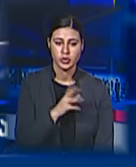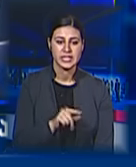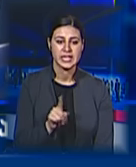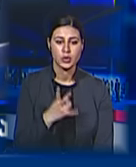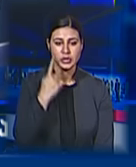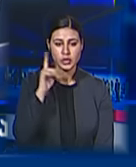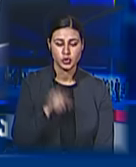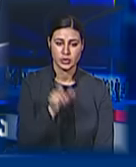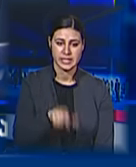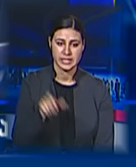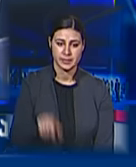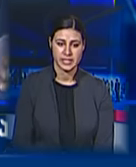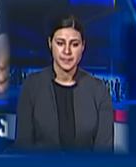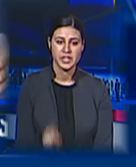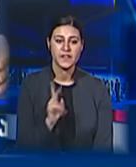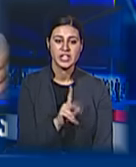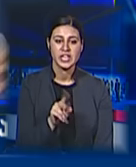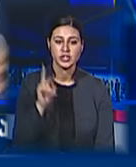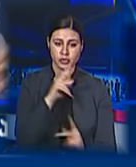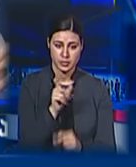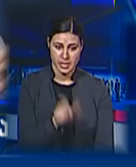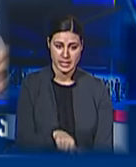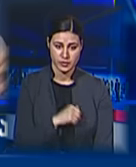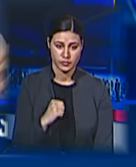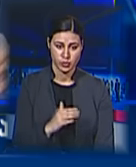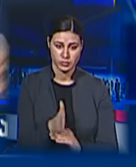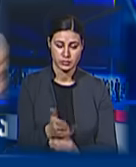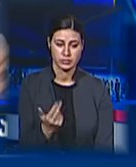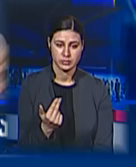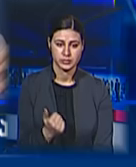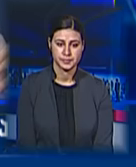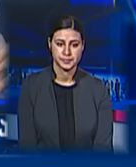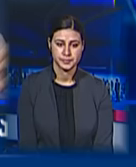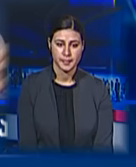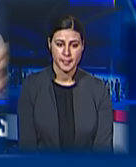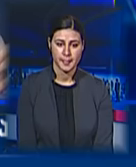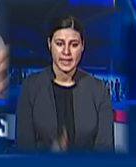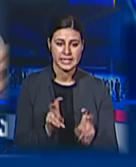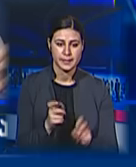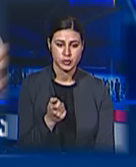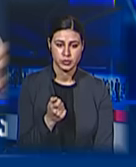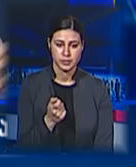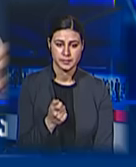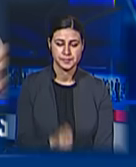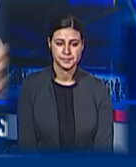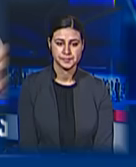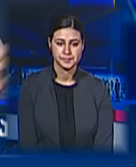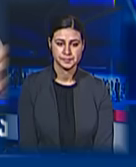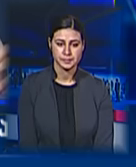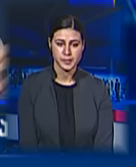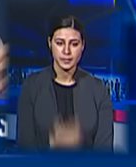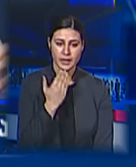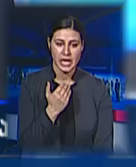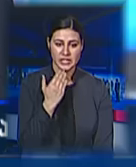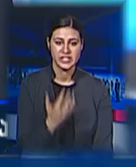რა უნდა იცოდეს მონხმარებლებს? ვინ რა შეცდომებს უშვებს? მონხმარებელი? დიახ. როგორი თემა იცით, ახლა